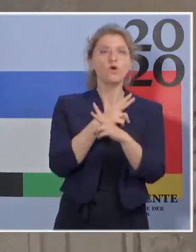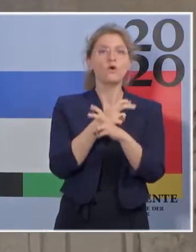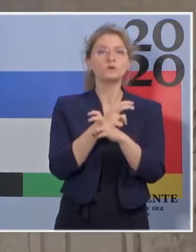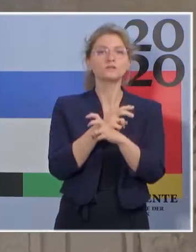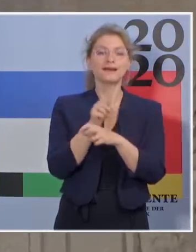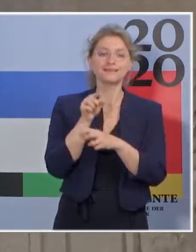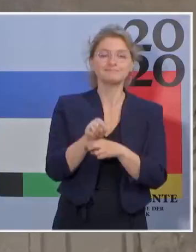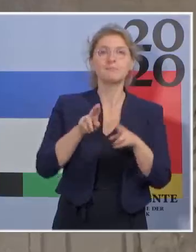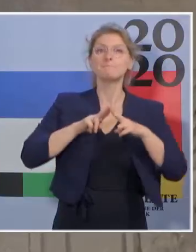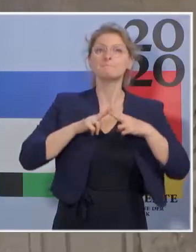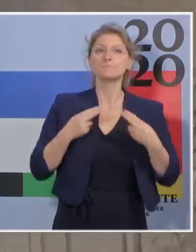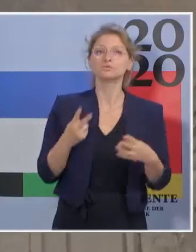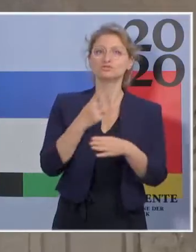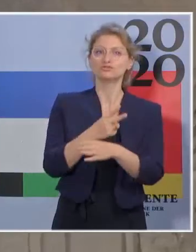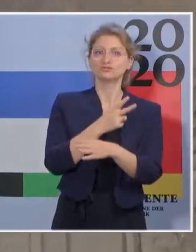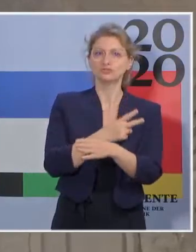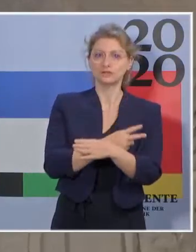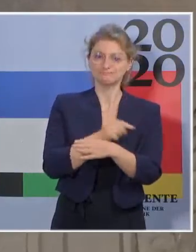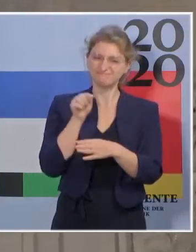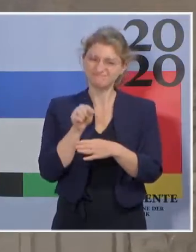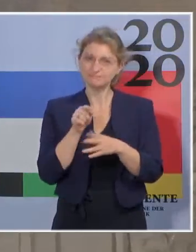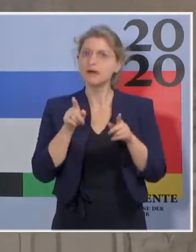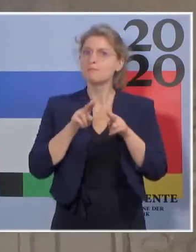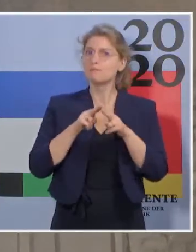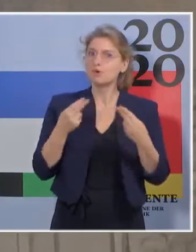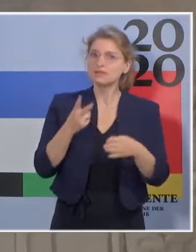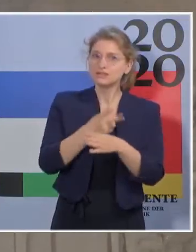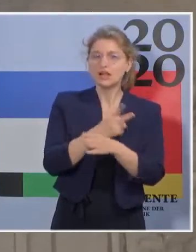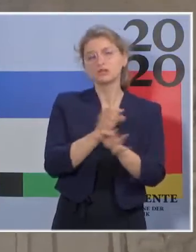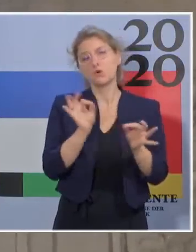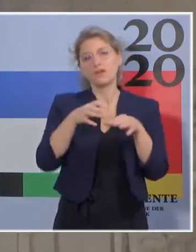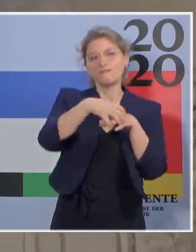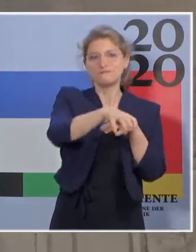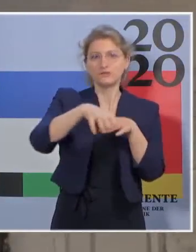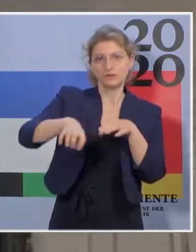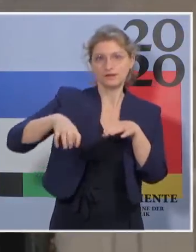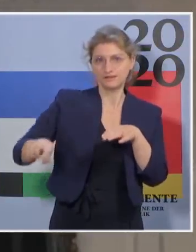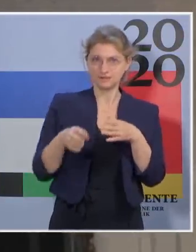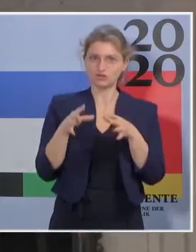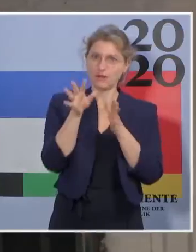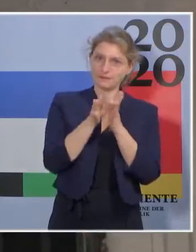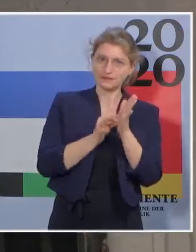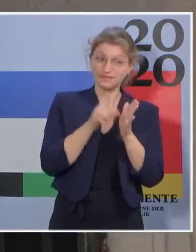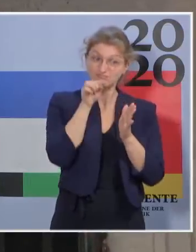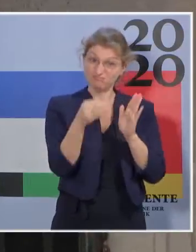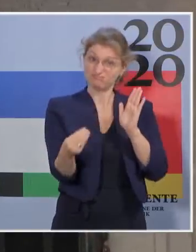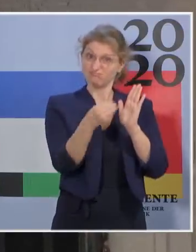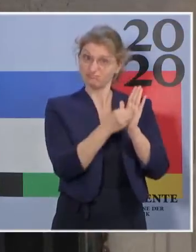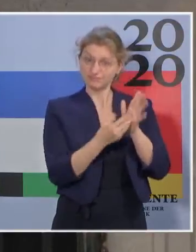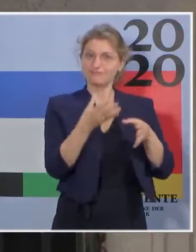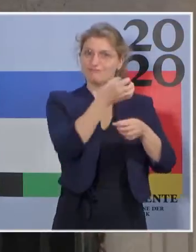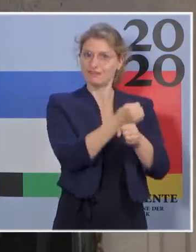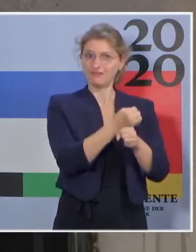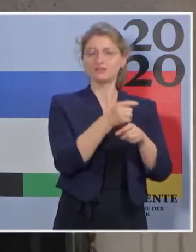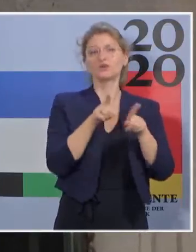ein Bundesstaat. Das bundesstaatliche oder föderalistische Prinzip ist also in der Verfassung festgelegt und die